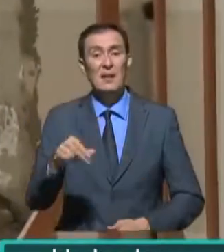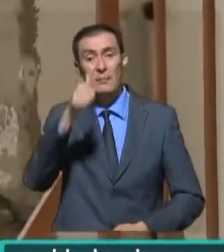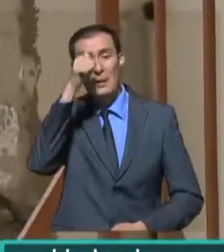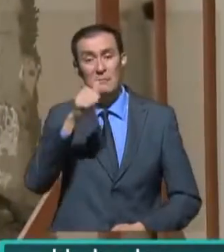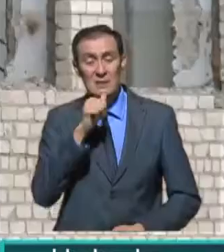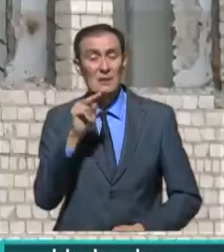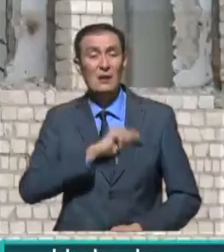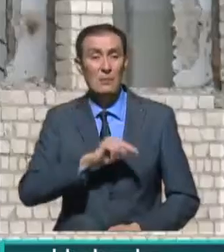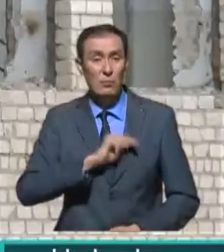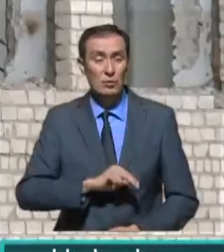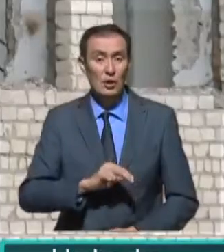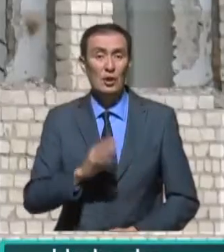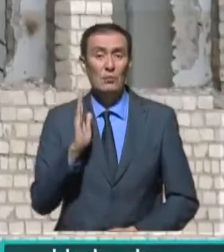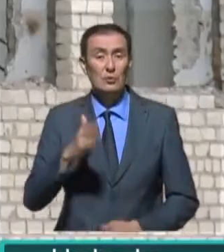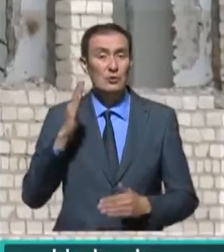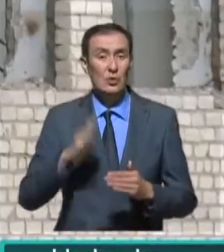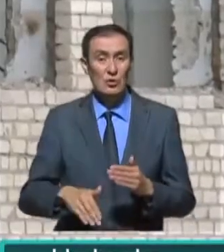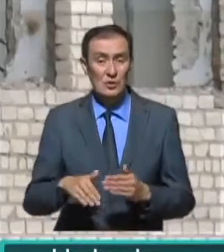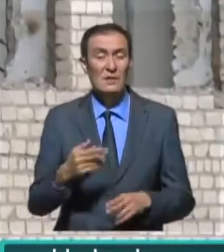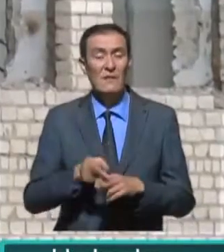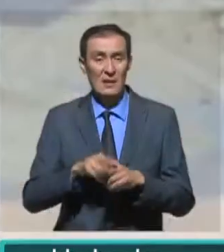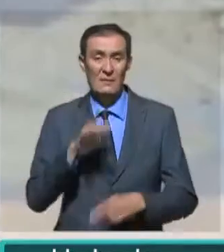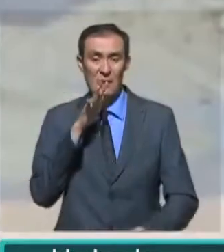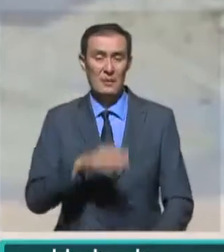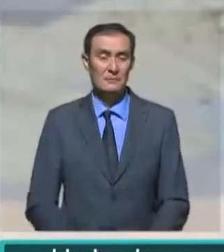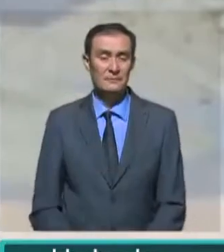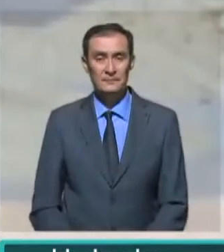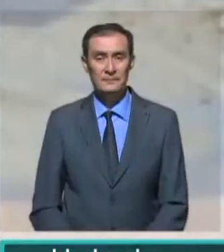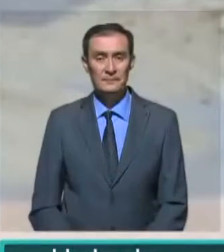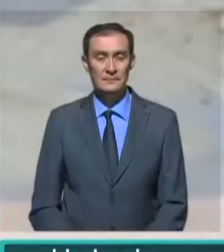работы, говорят строители, закончат именно к этому сроку.